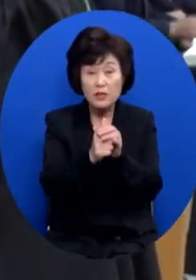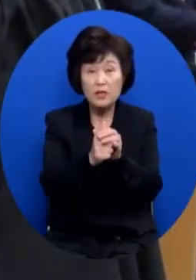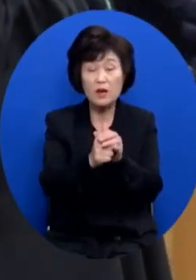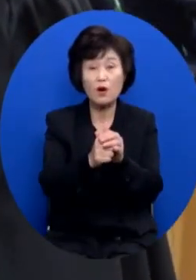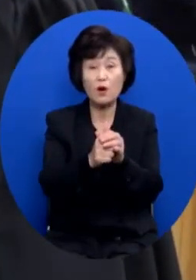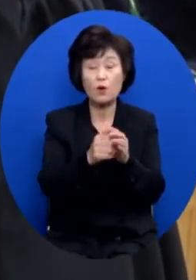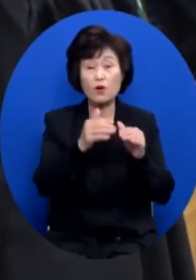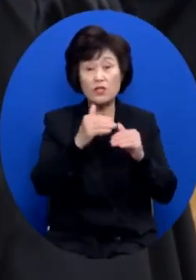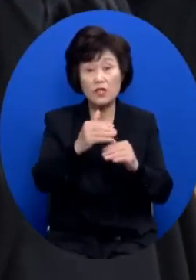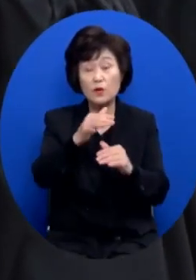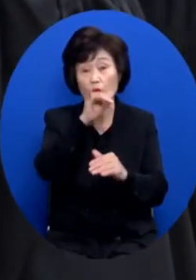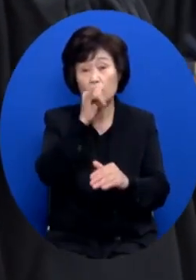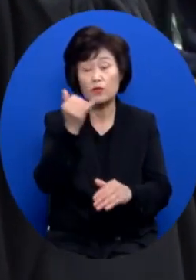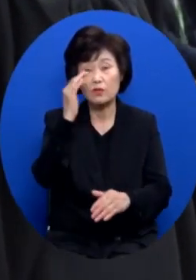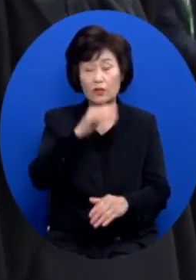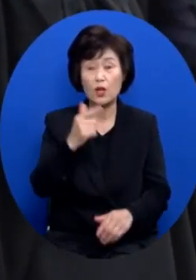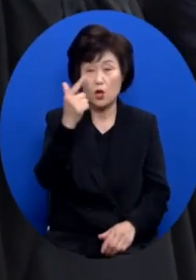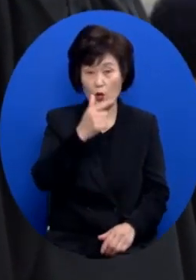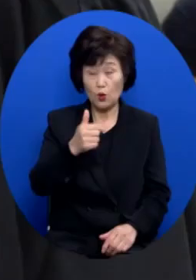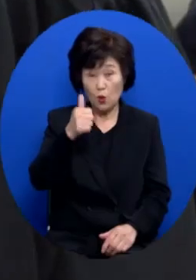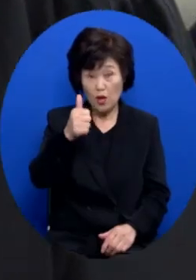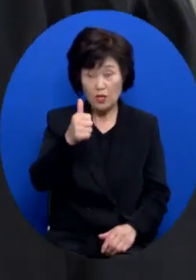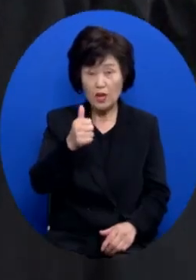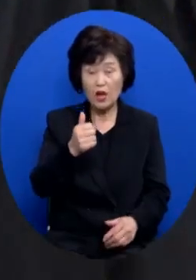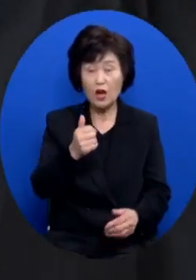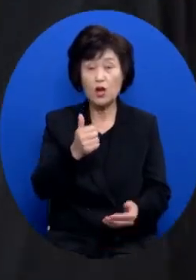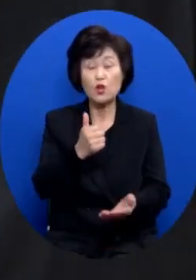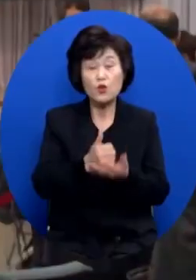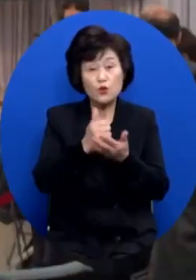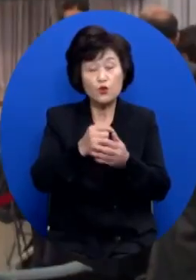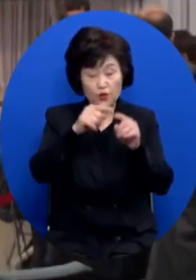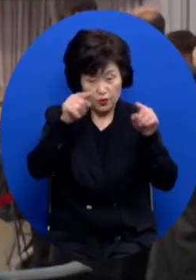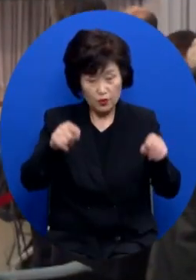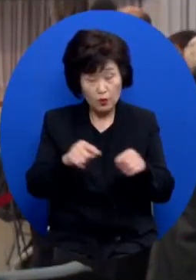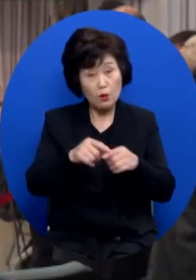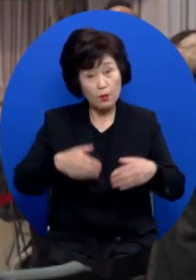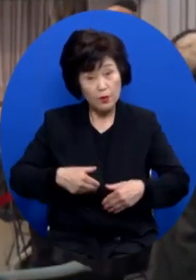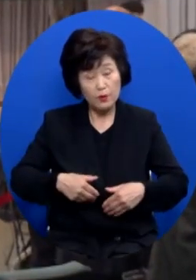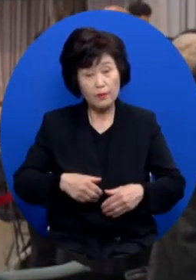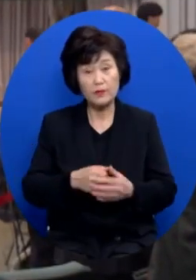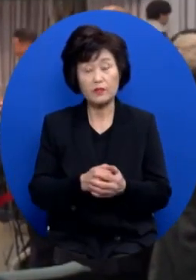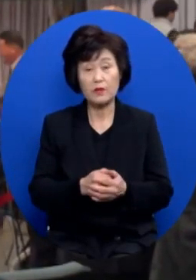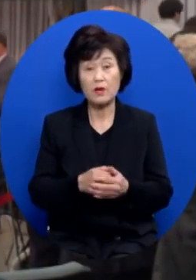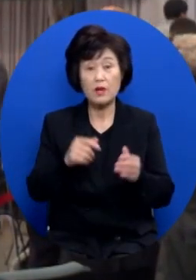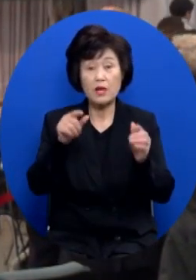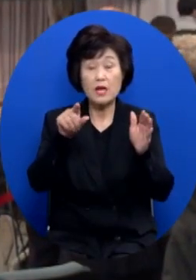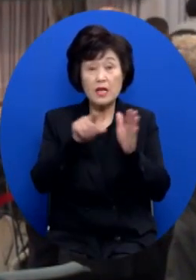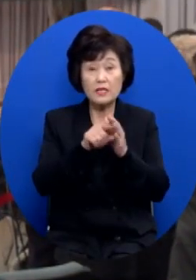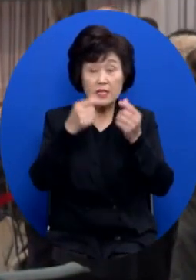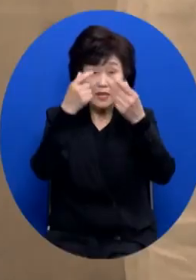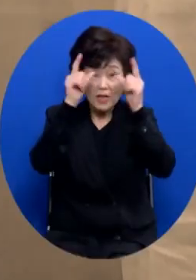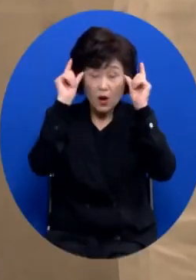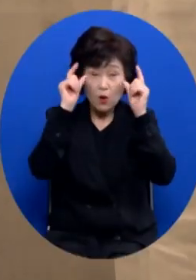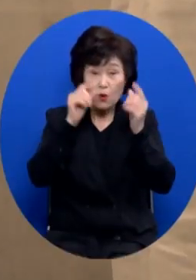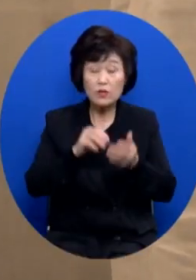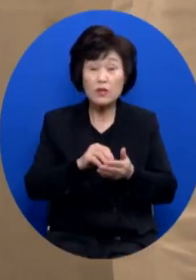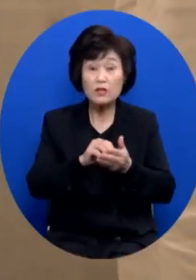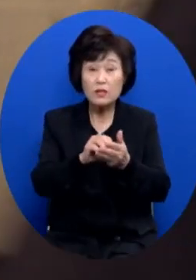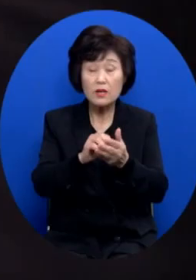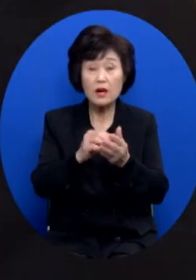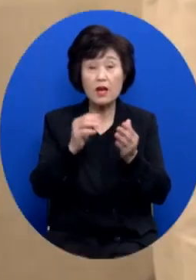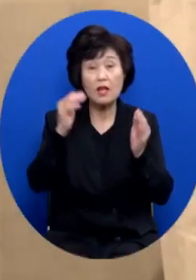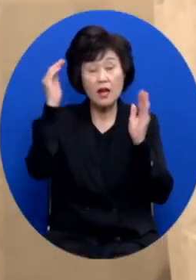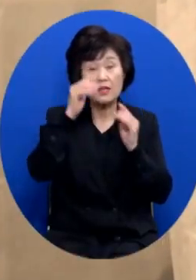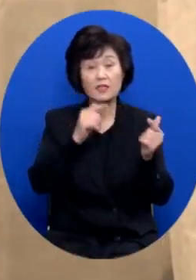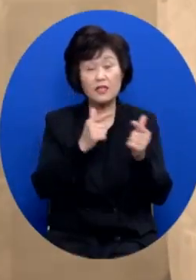진행되었는데요 그래서 노예장 추천서가 반드시 필요합니다이 예장합동 신학대학원에 진학하는 여성들은 노예장